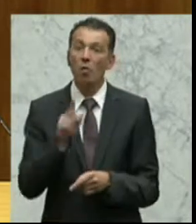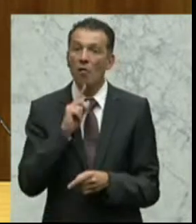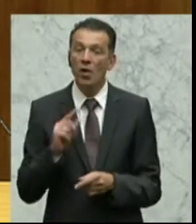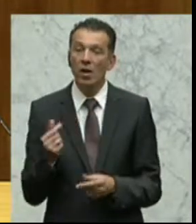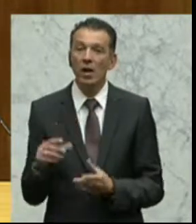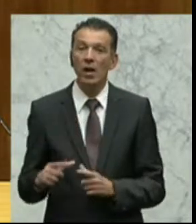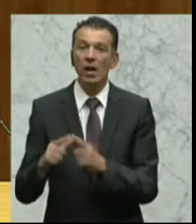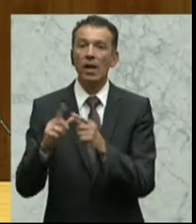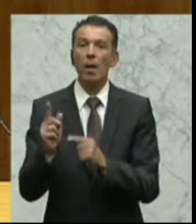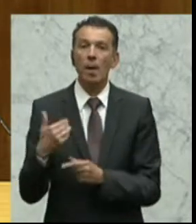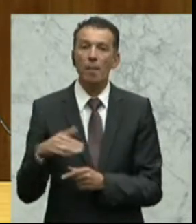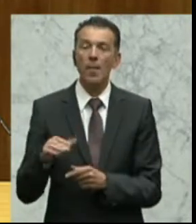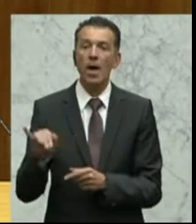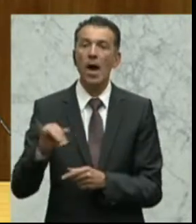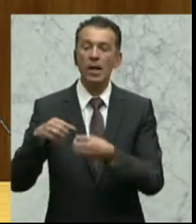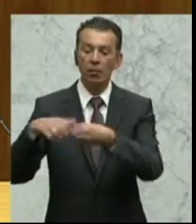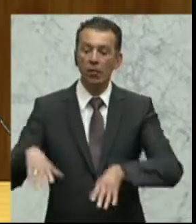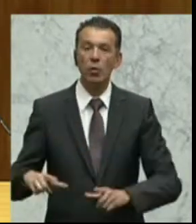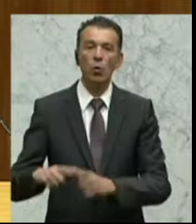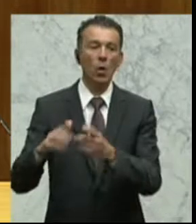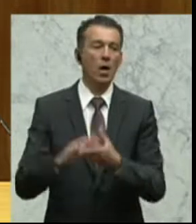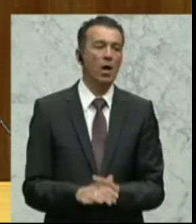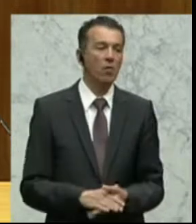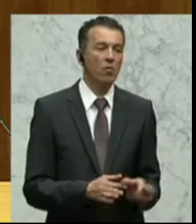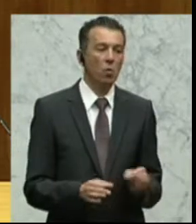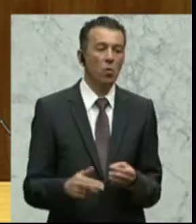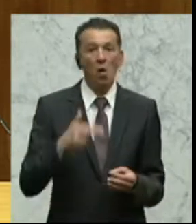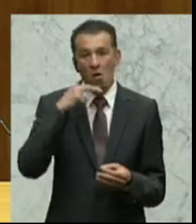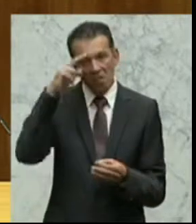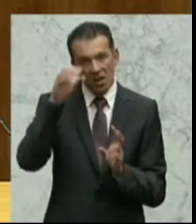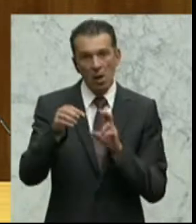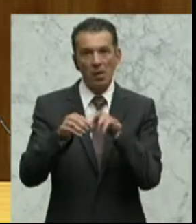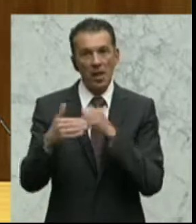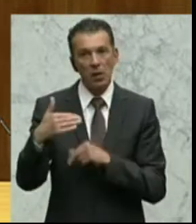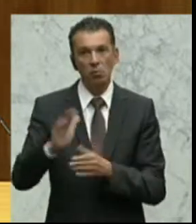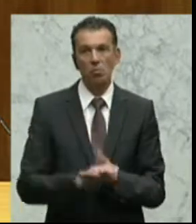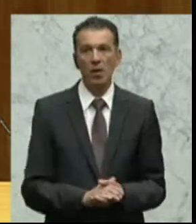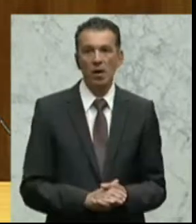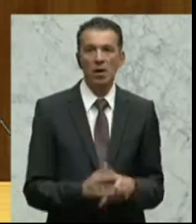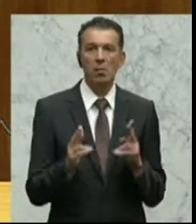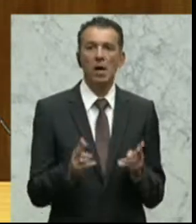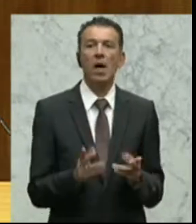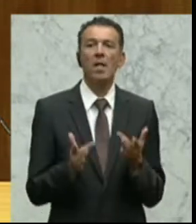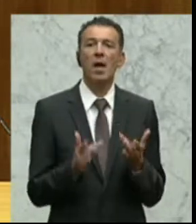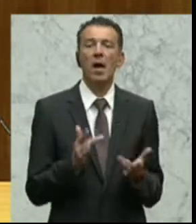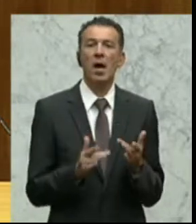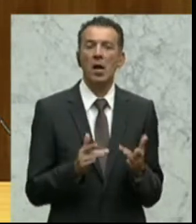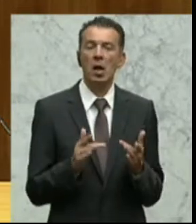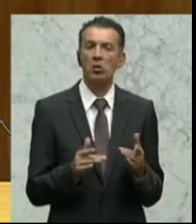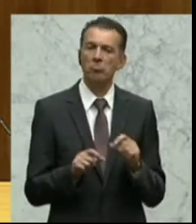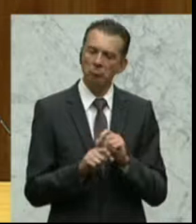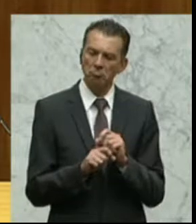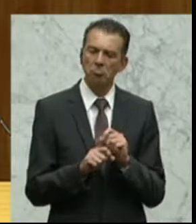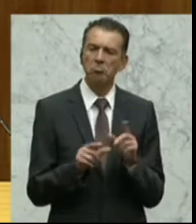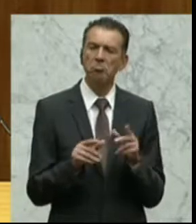mehr Infrastrukturleistungen. Oder wo auch die Väterbeteiligung höher ist. Und das kann man, glaube ich, relativ nüchtern und nicht ideologisch diskutieren. Aber